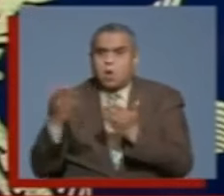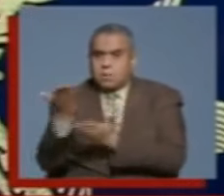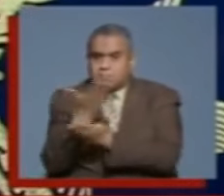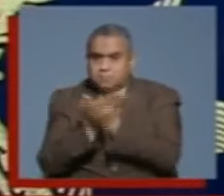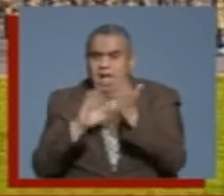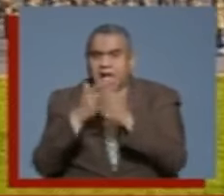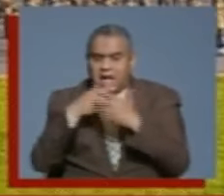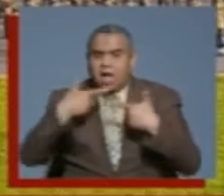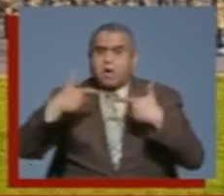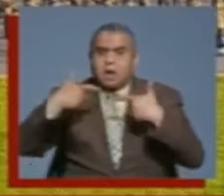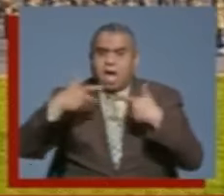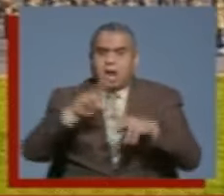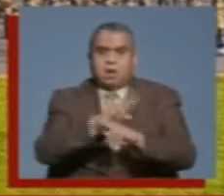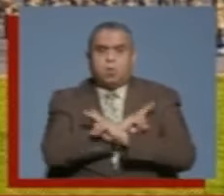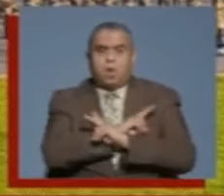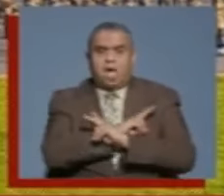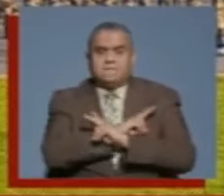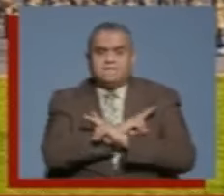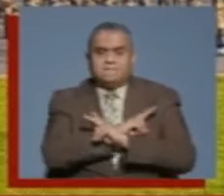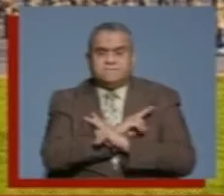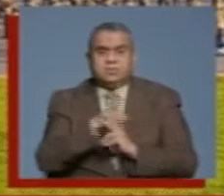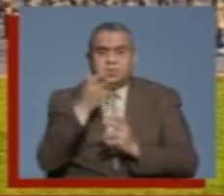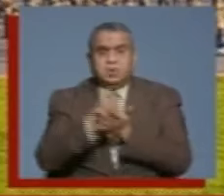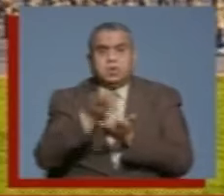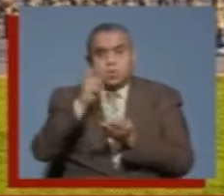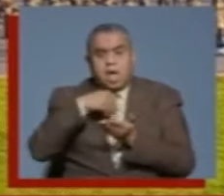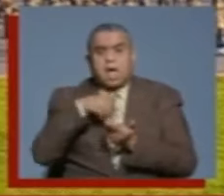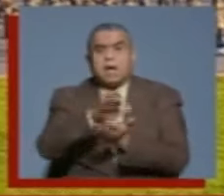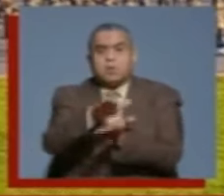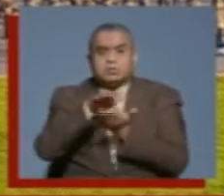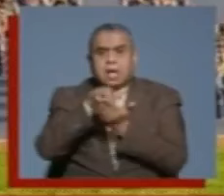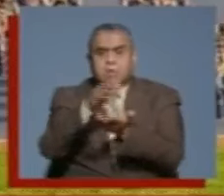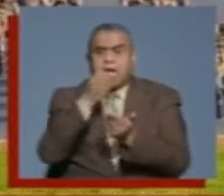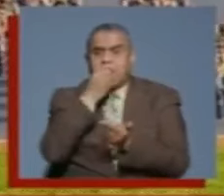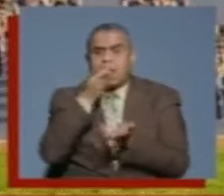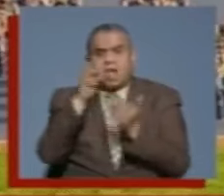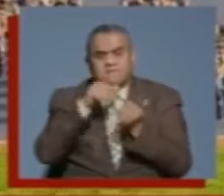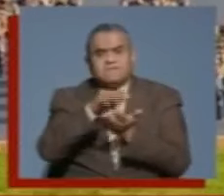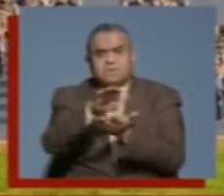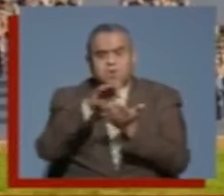إلى إن إحنا ندخل أكبر حجم من المساعدات عشان نغيث